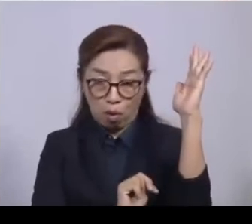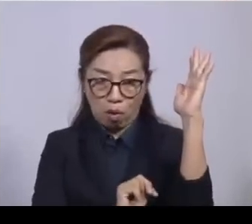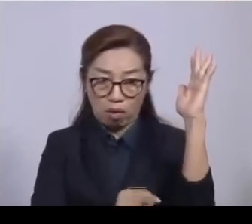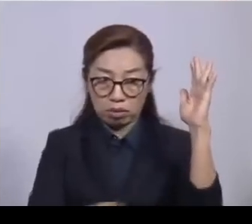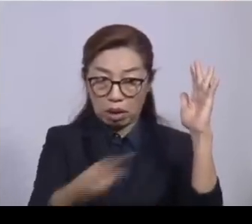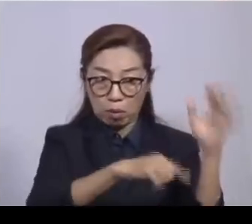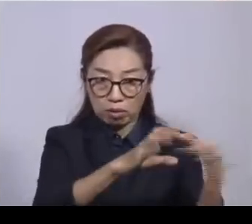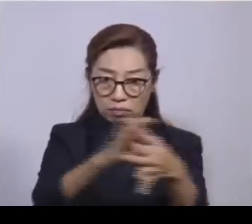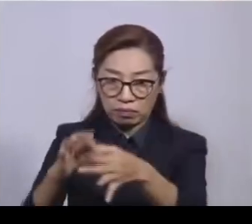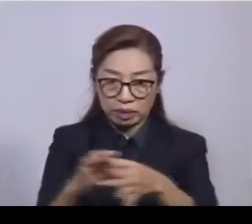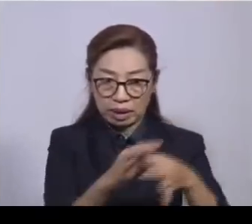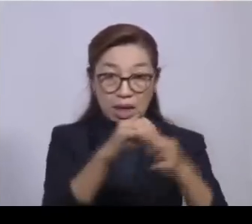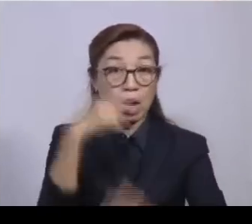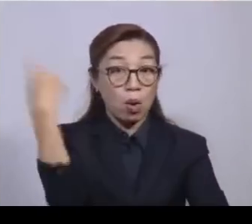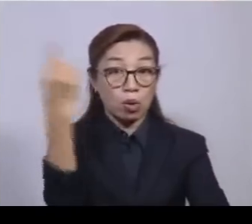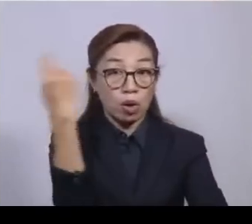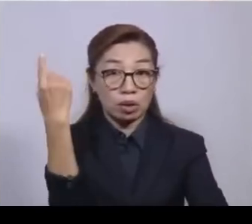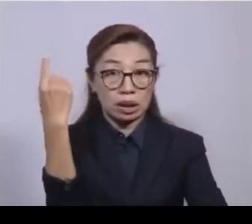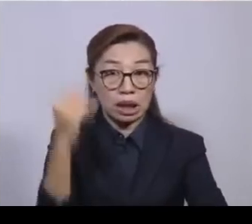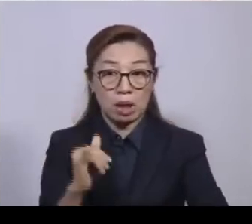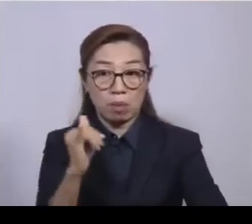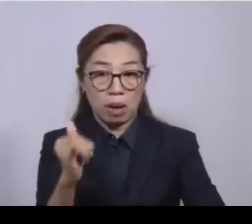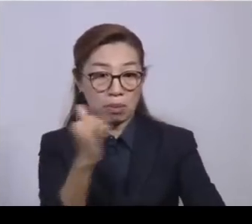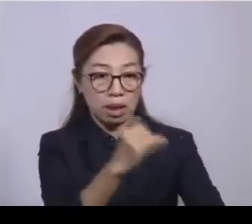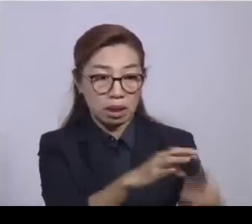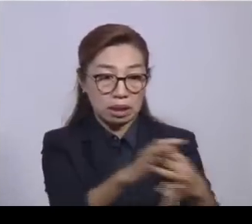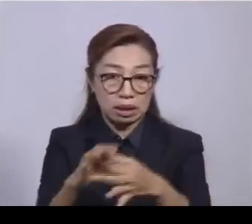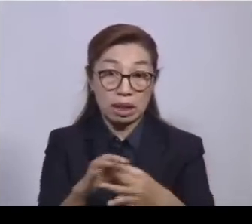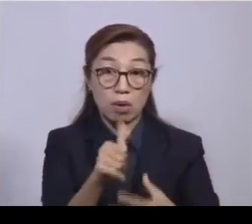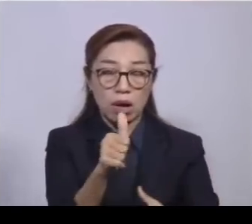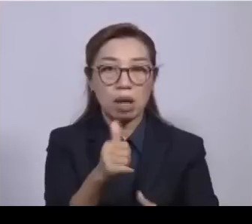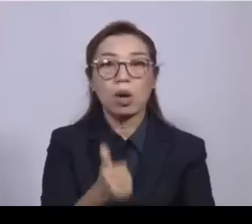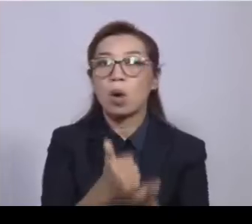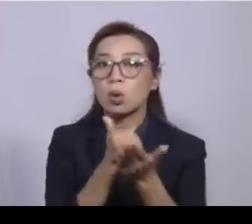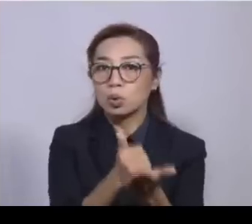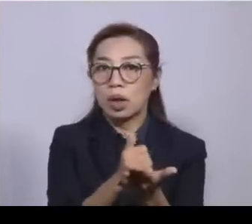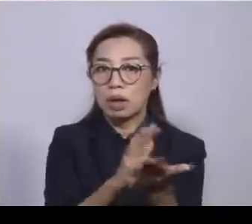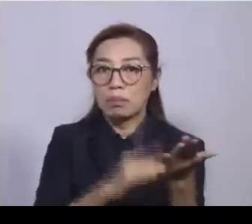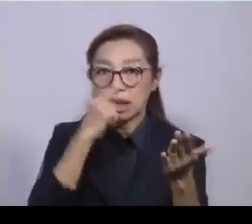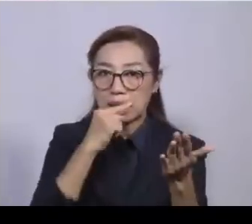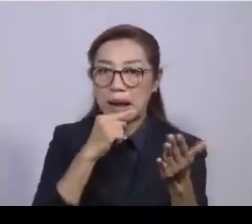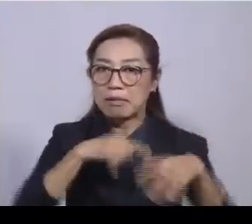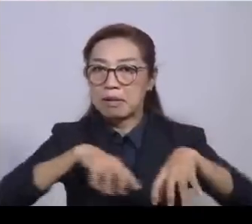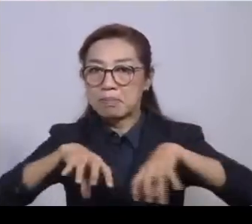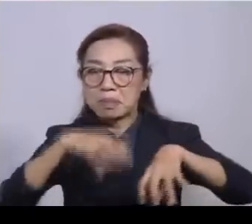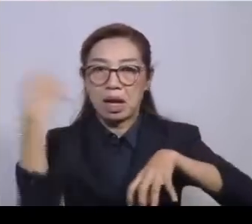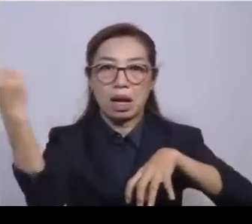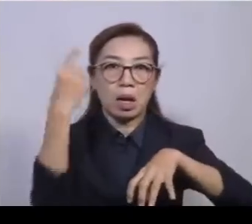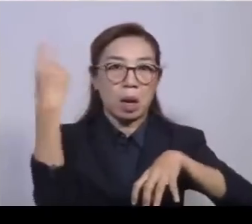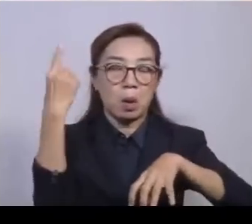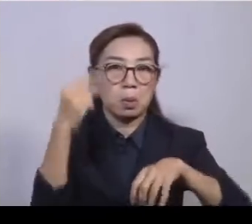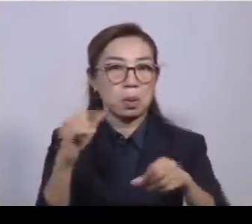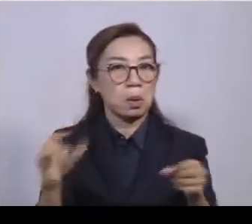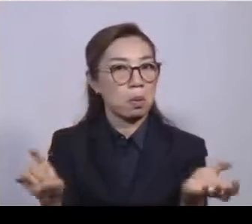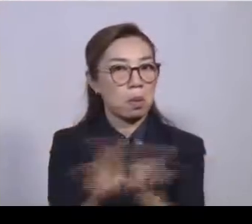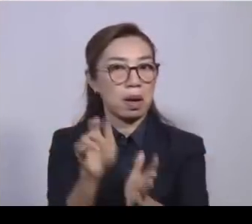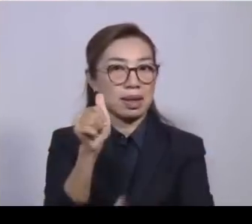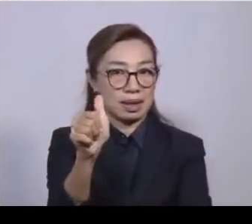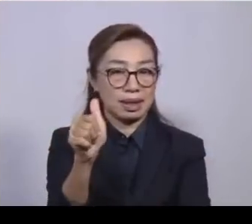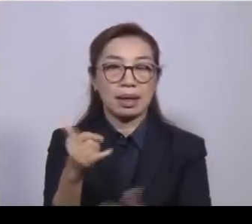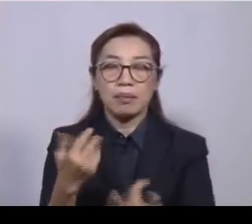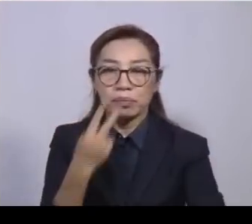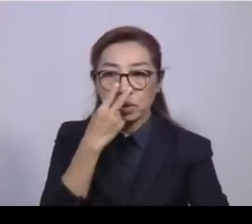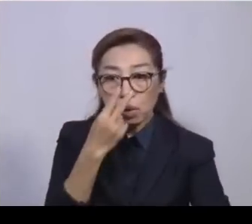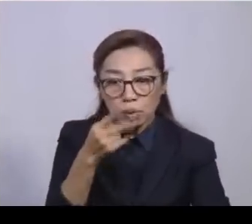โยงการท่องเที่ยวถึงกันได้จะเป็นการเพิ่มศักยภาพด้านการท่องเที่ยวให้กับประเทศไทยมากยิ่งขึ้นนะครับแล้วก็จะต้องมาดูเรื่องของการ